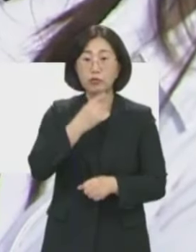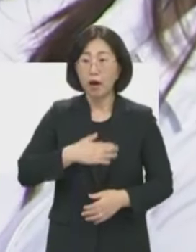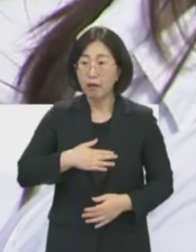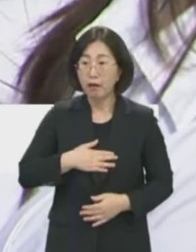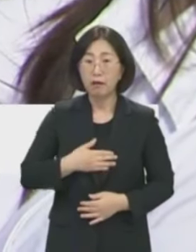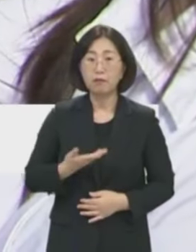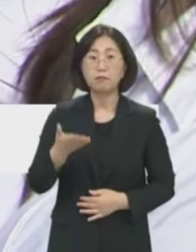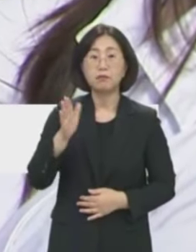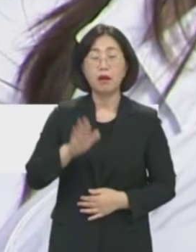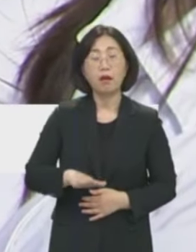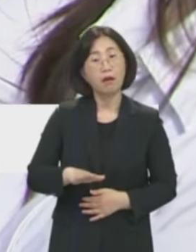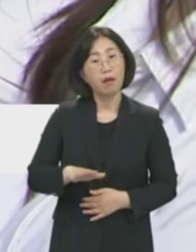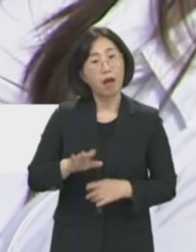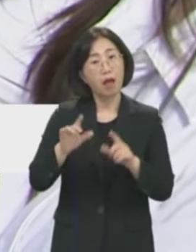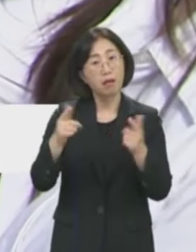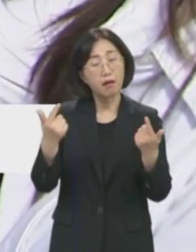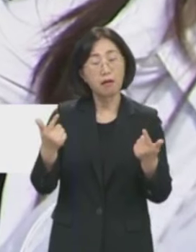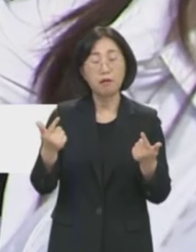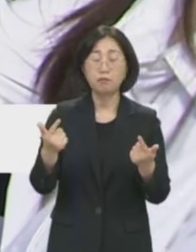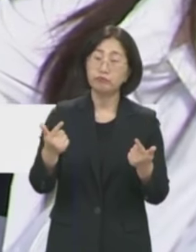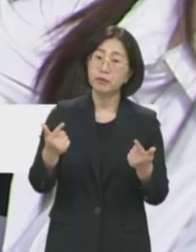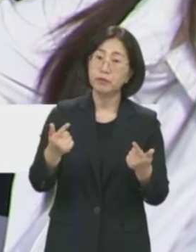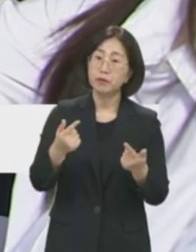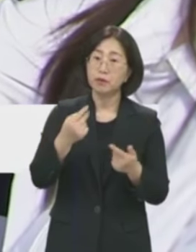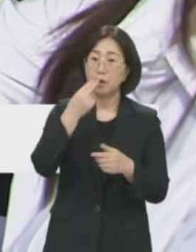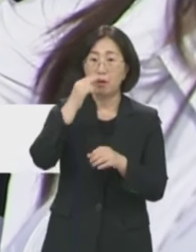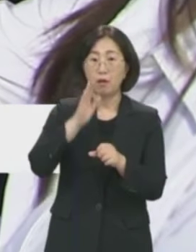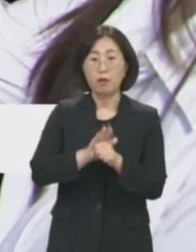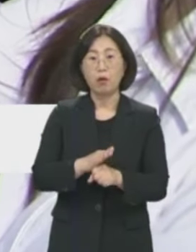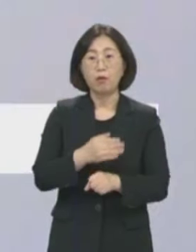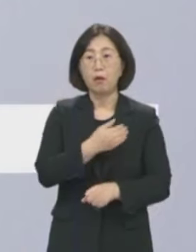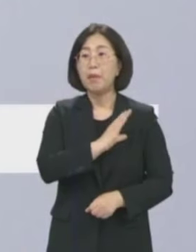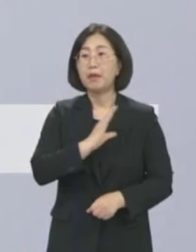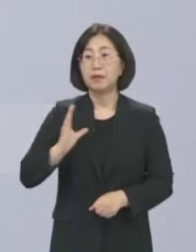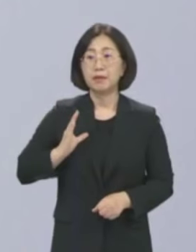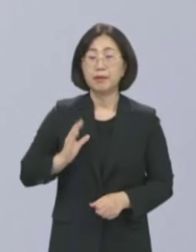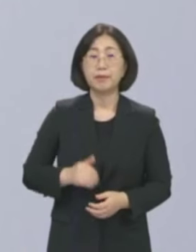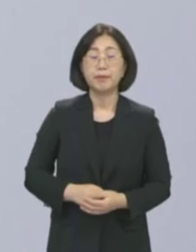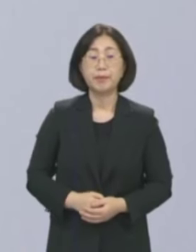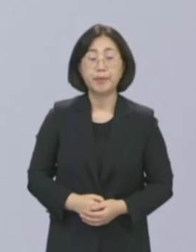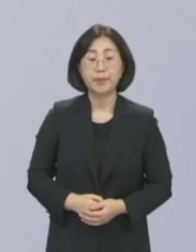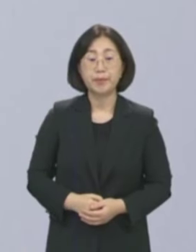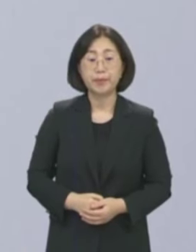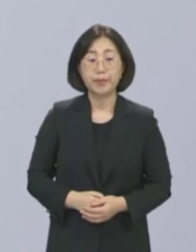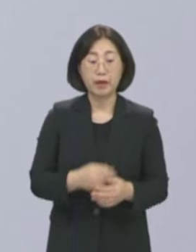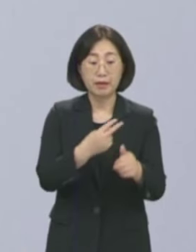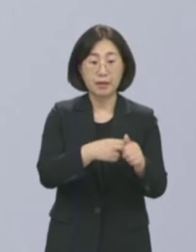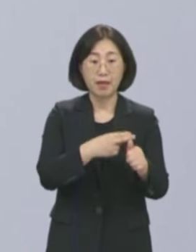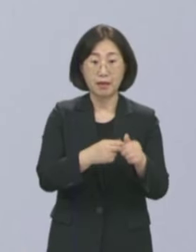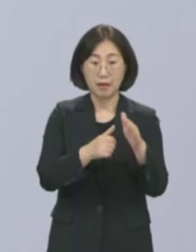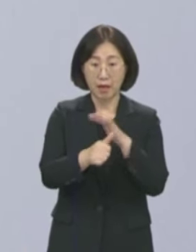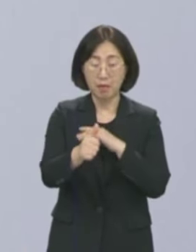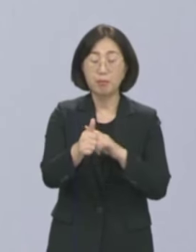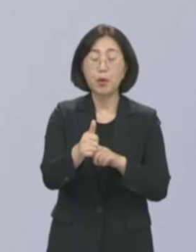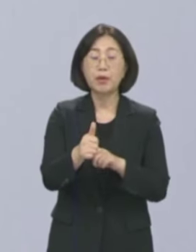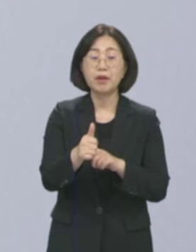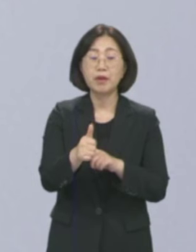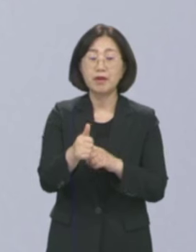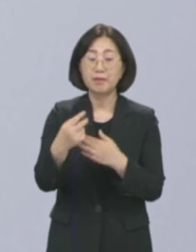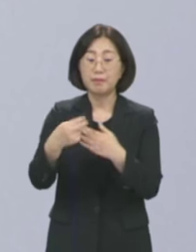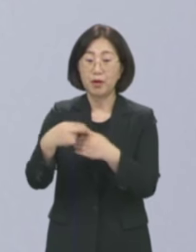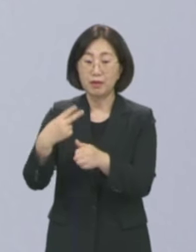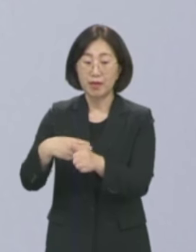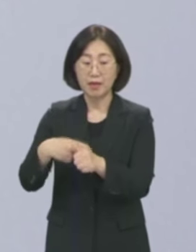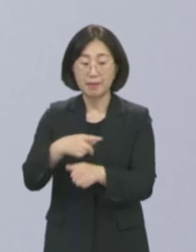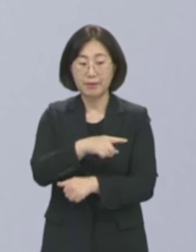받는데 그렇지 않았다는 것에 되게 배신감을 느꼈고요. 해당 의원의 대표위원장은 TJB에